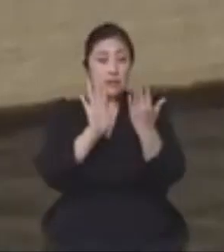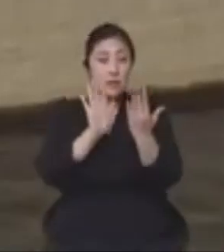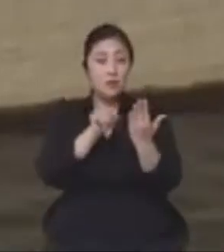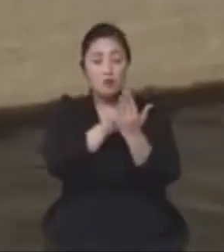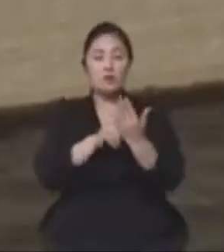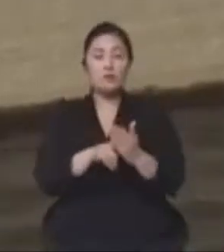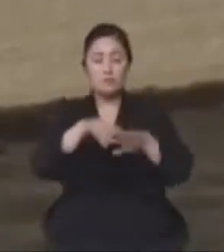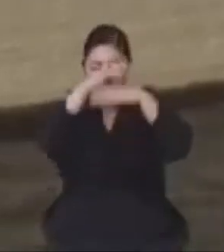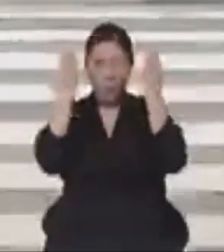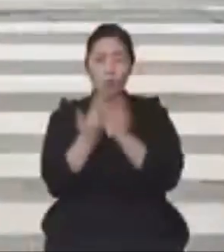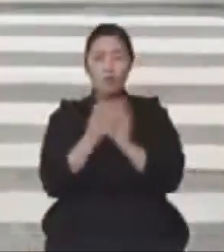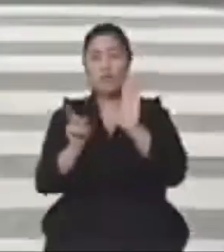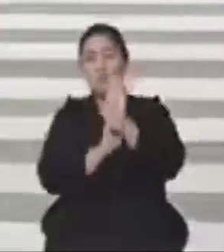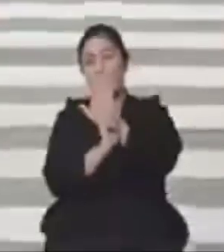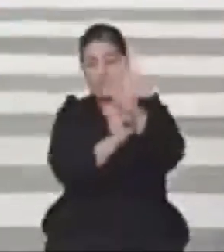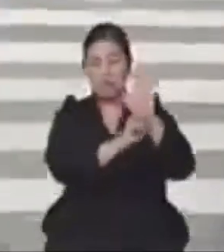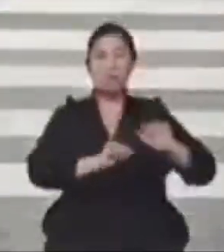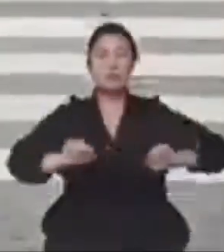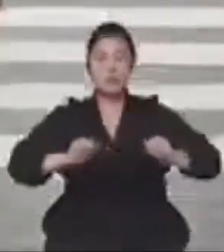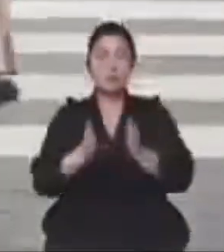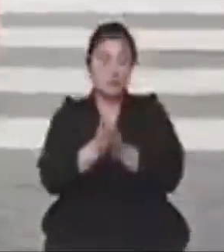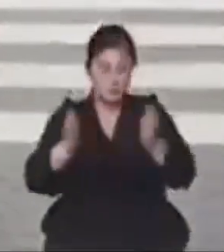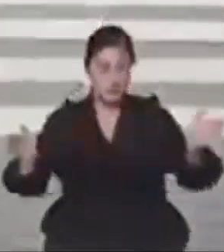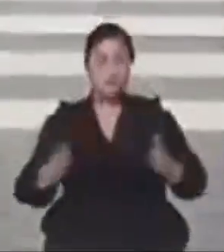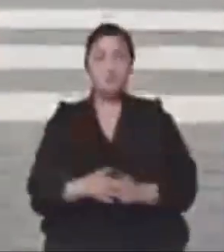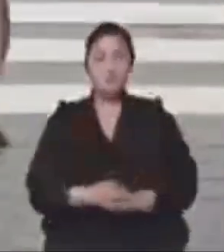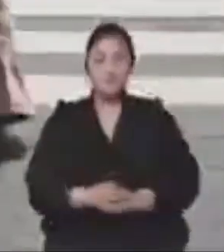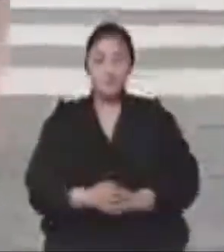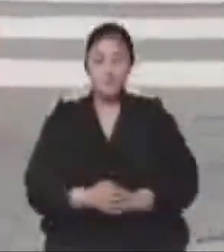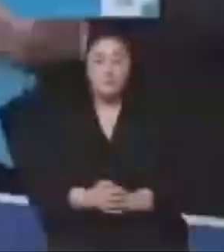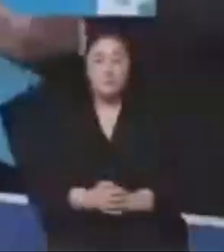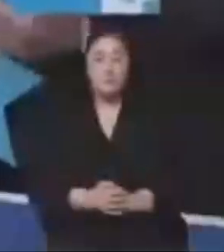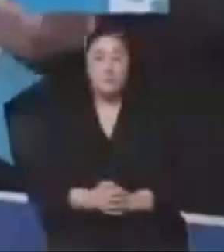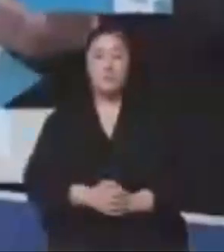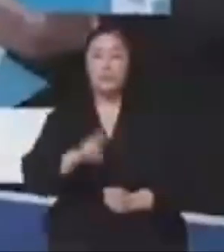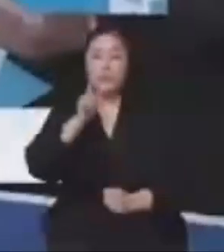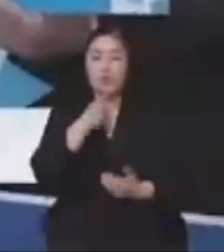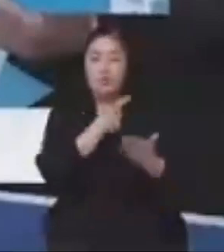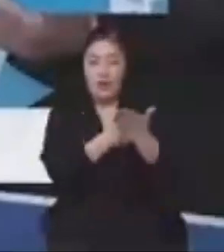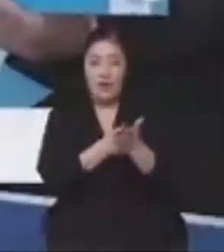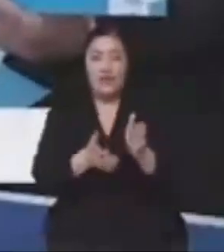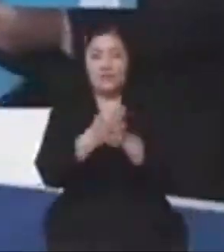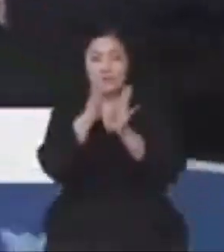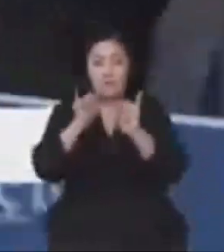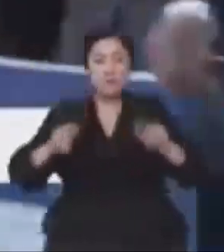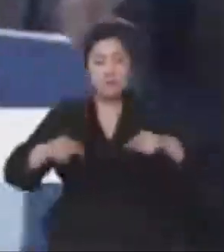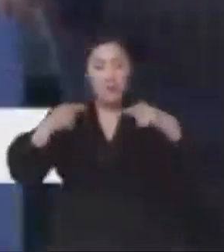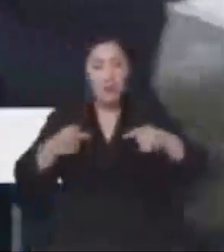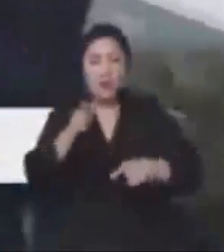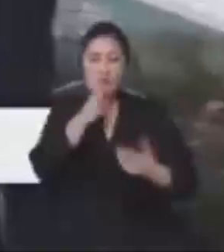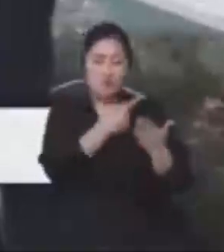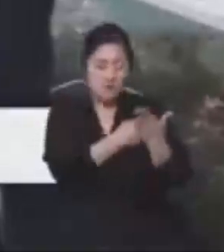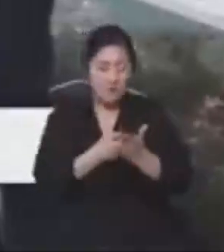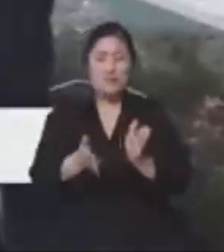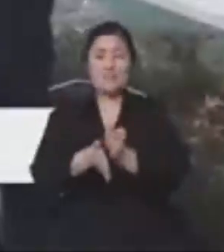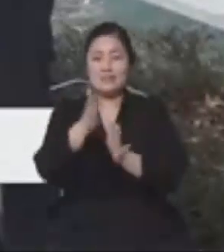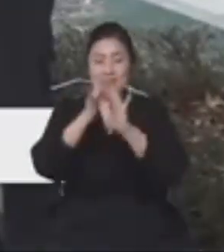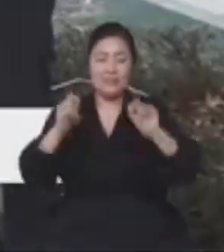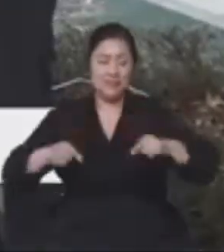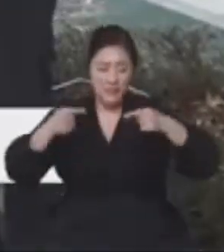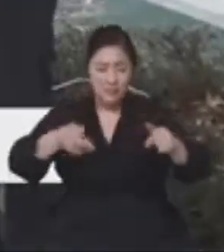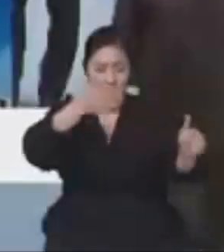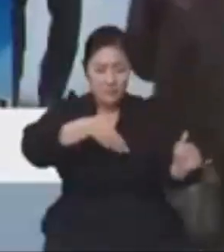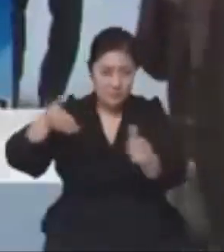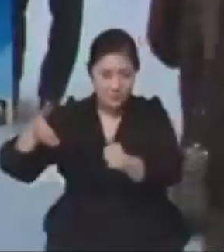대상으로 한 전방위적인 캠페인에 나섰습니다. 물절약! 시민 참여! 물절약! 시민